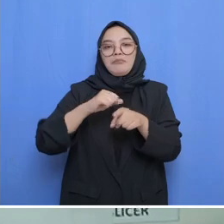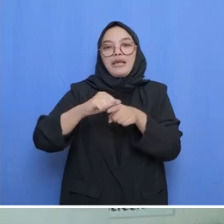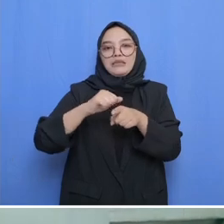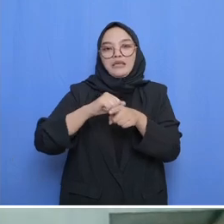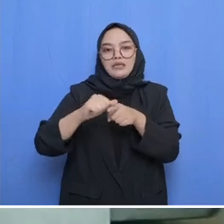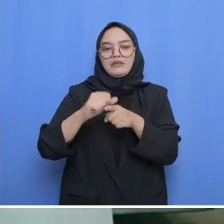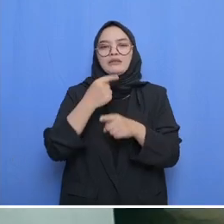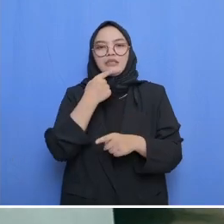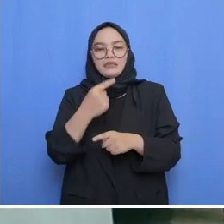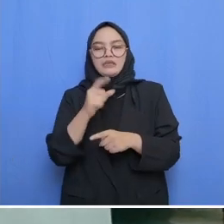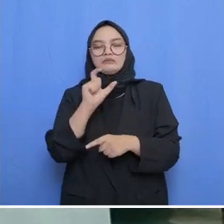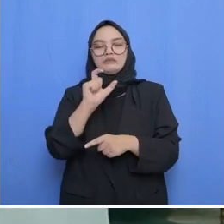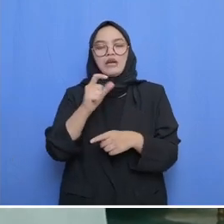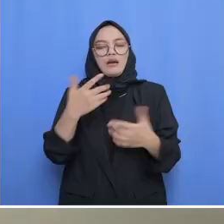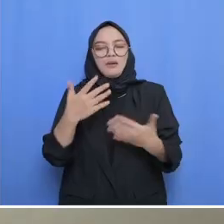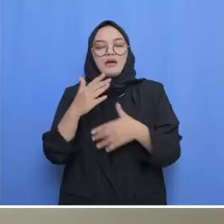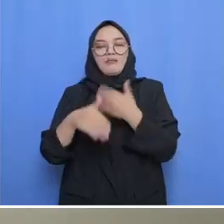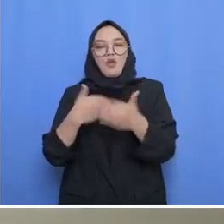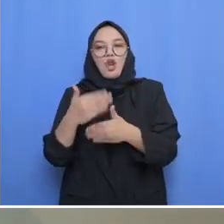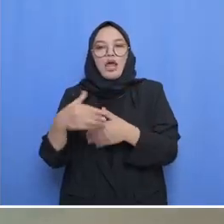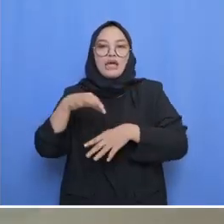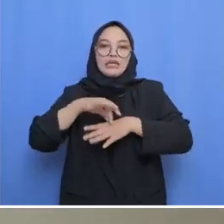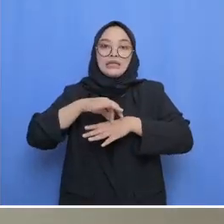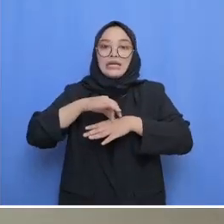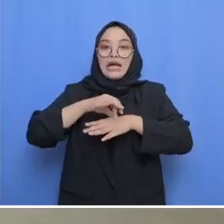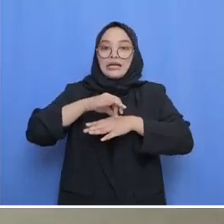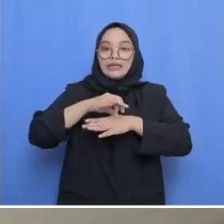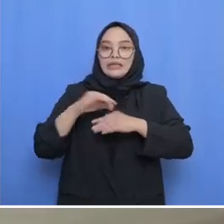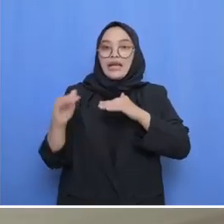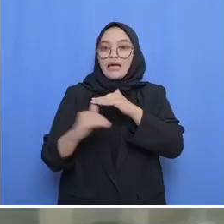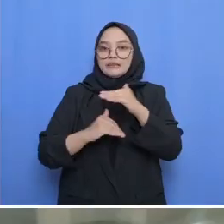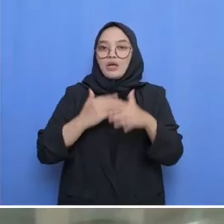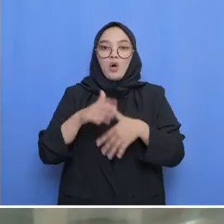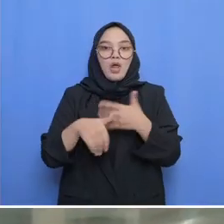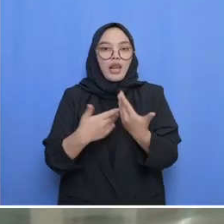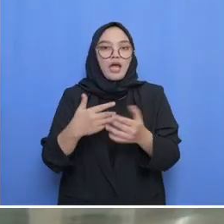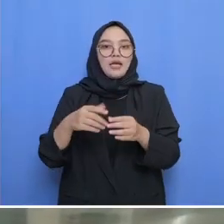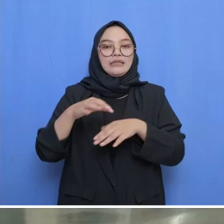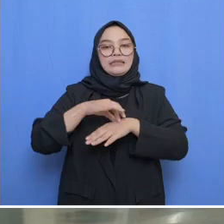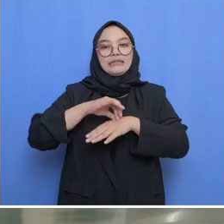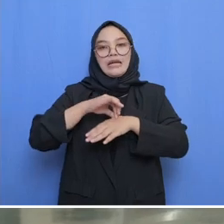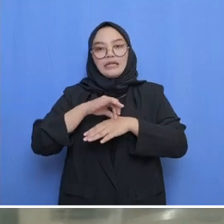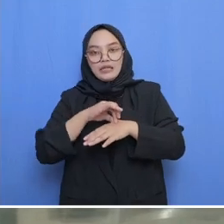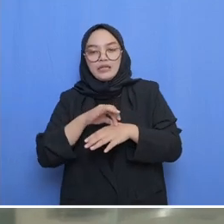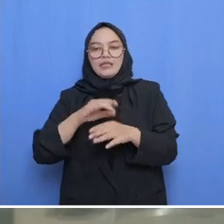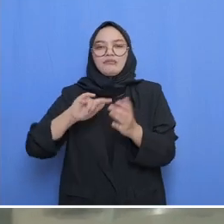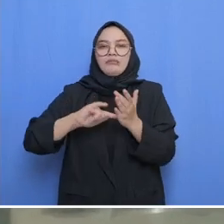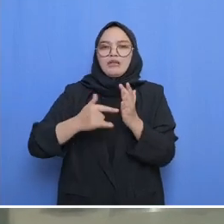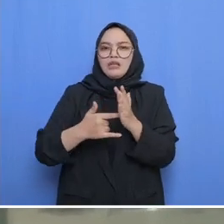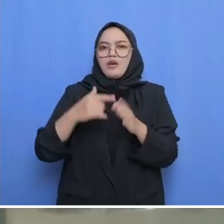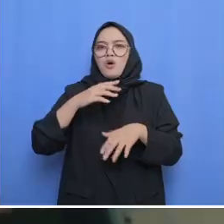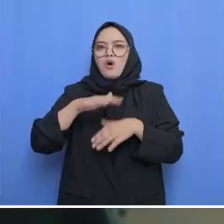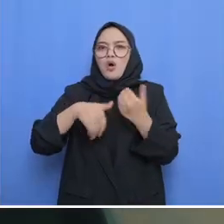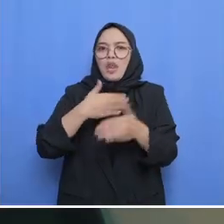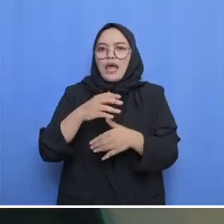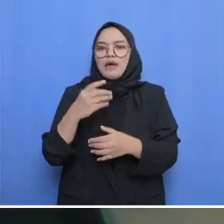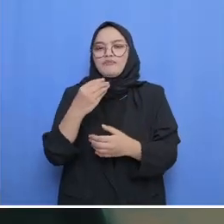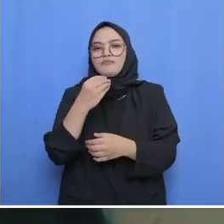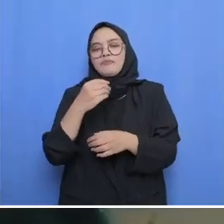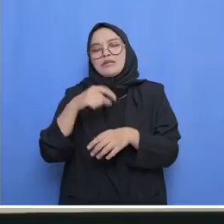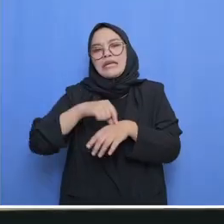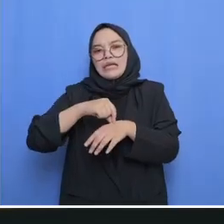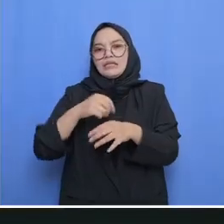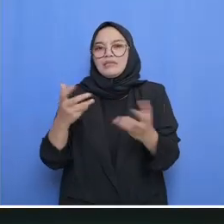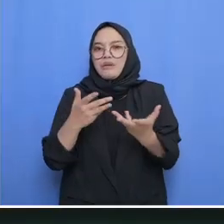kepada peserta pelatihan mengenai pengolahan hasil daging, dasar pengolahan daging, teknik produksi pangan olahan,